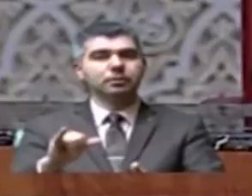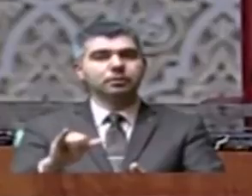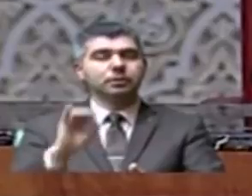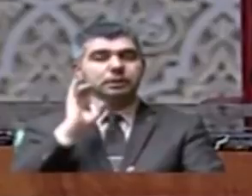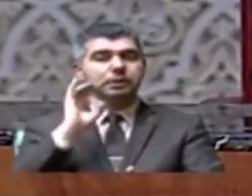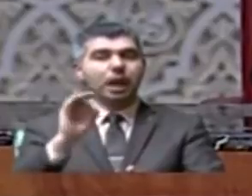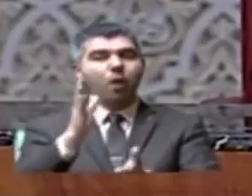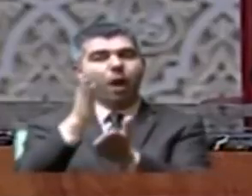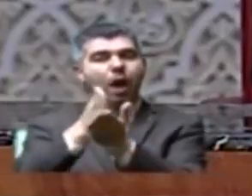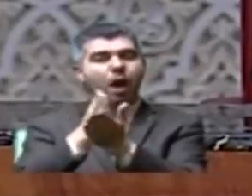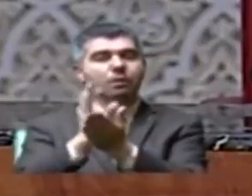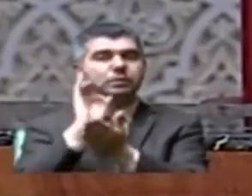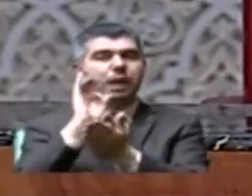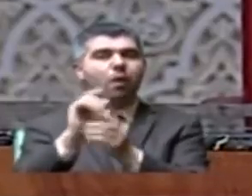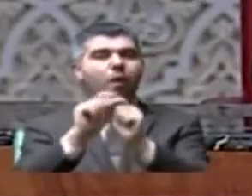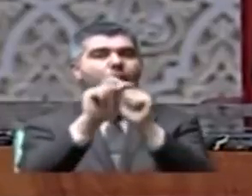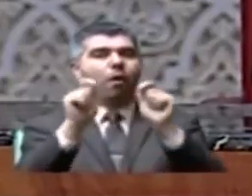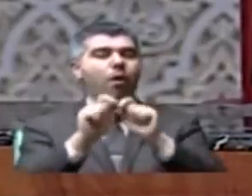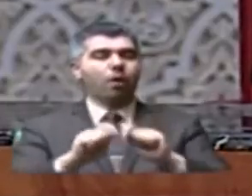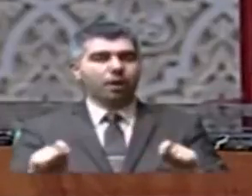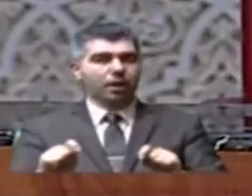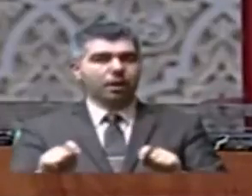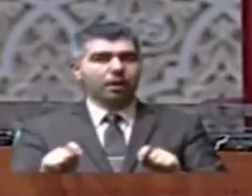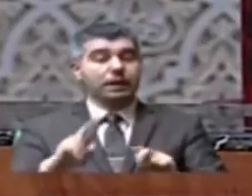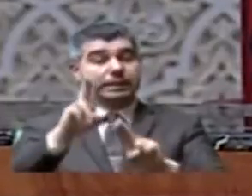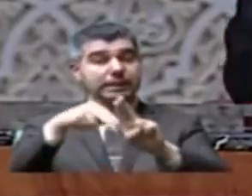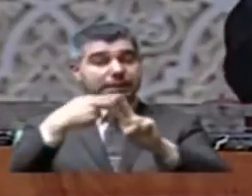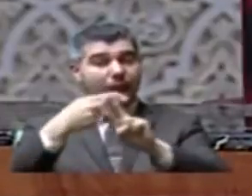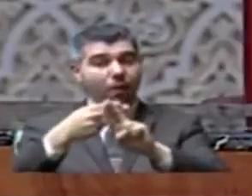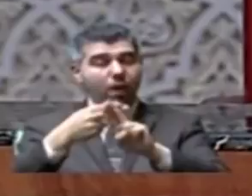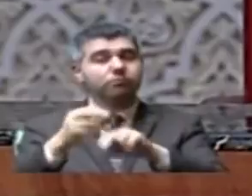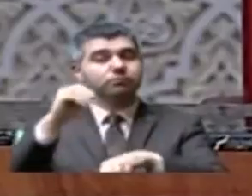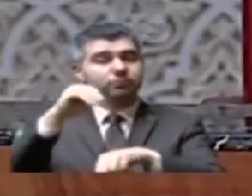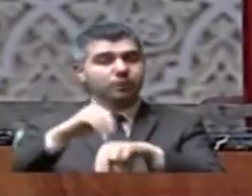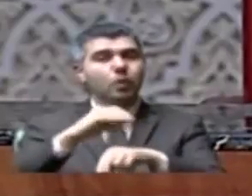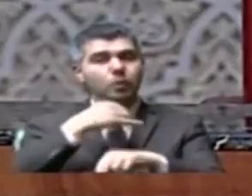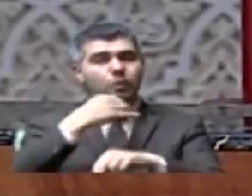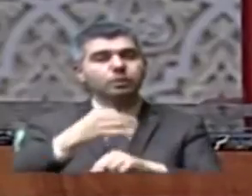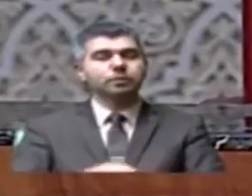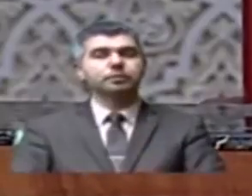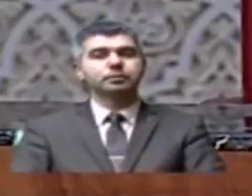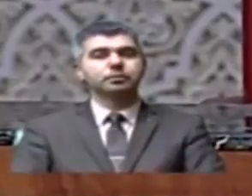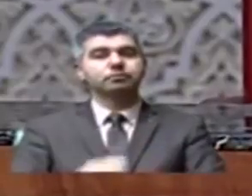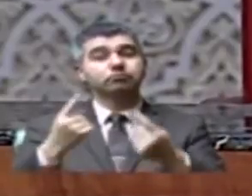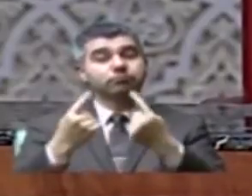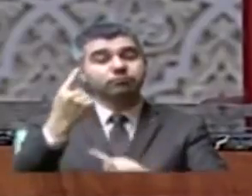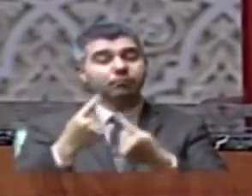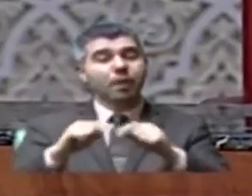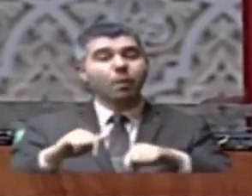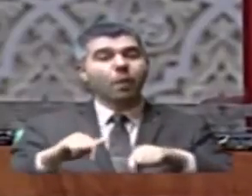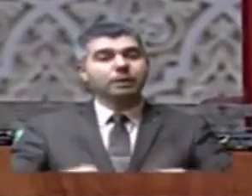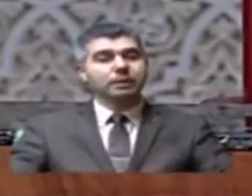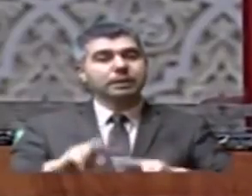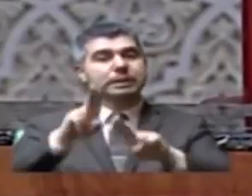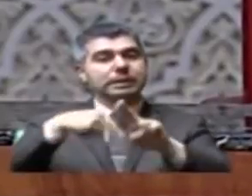كاين مضمون. الحق مضمون في التعقيب. ولما يعقب الانسان يمكن يعقب على السيد الوزير. والحق كذلك مضمون للسيد